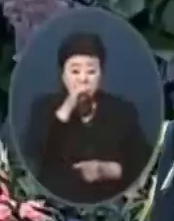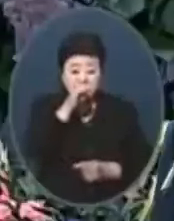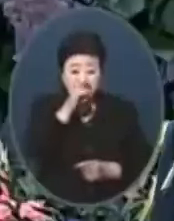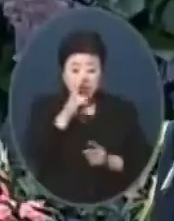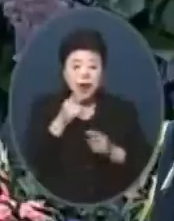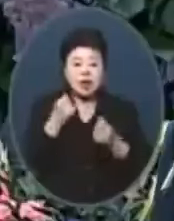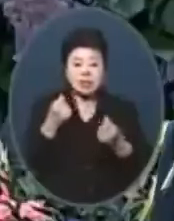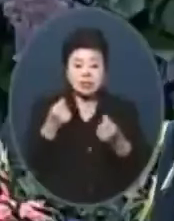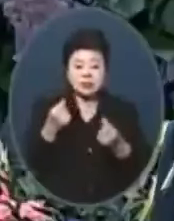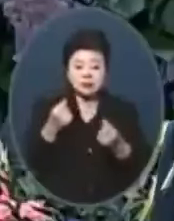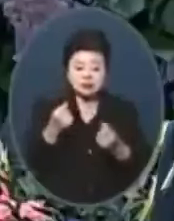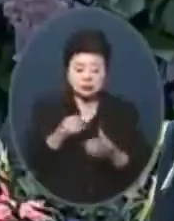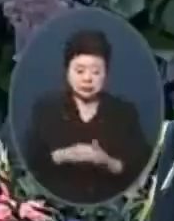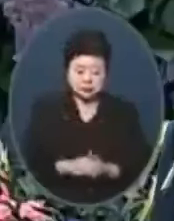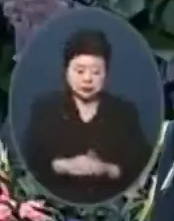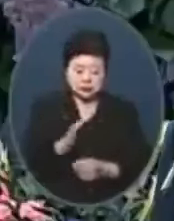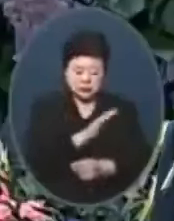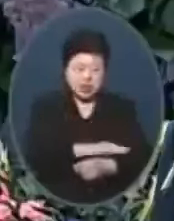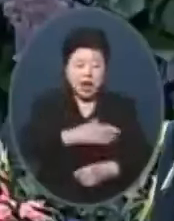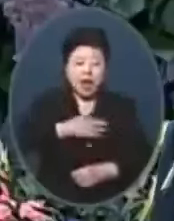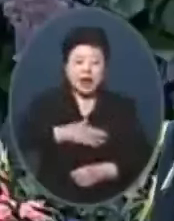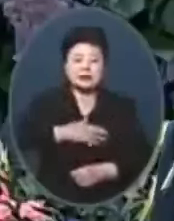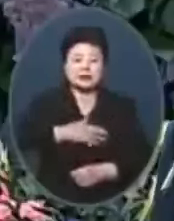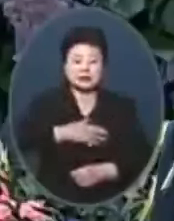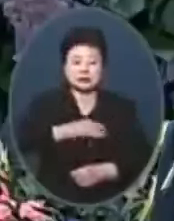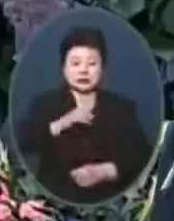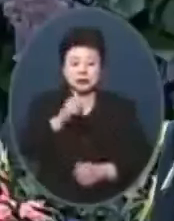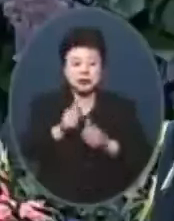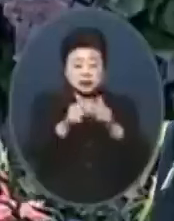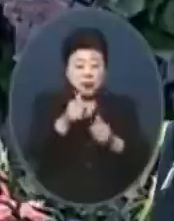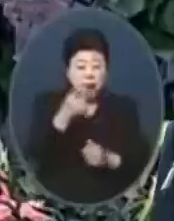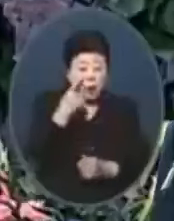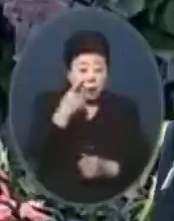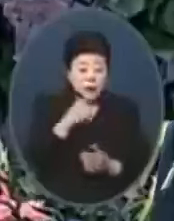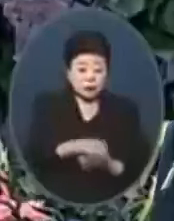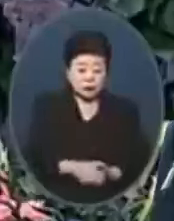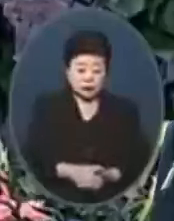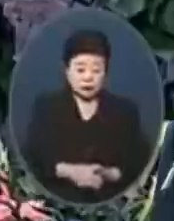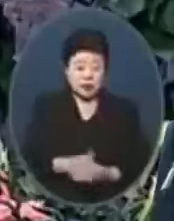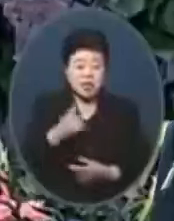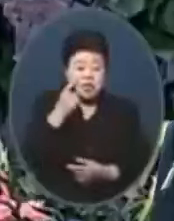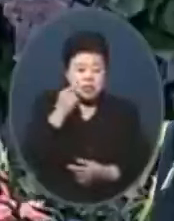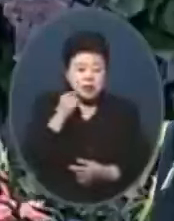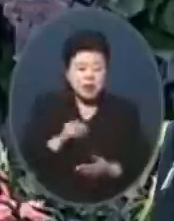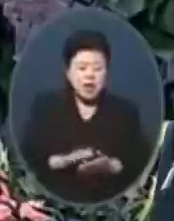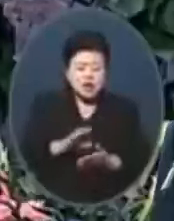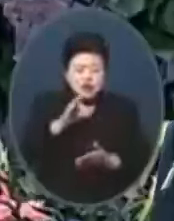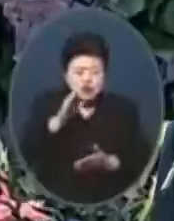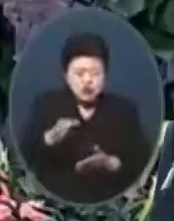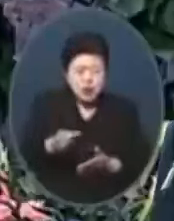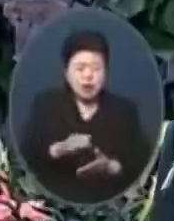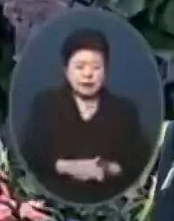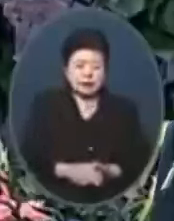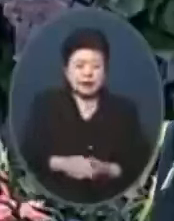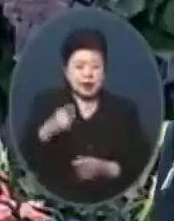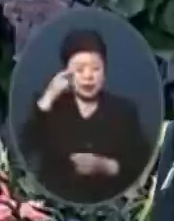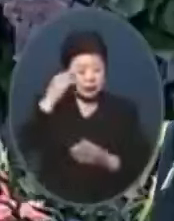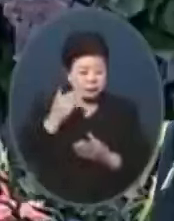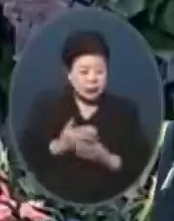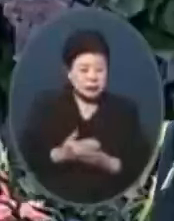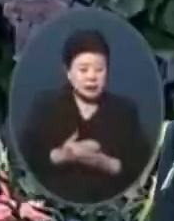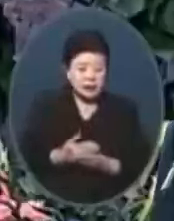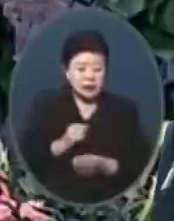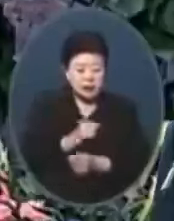영향력과 관련해서 우리가 잘 아는 실험을 일본의 유명한 학자가 했지